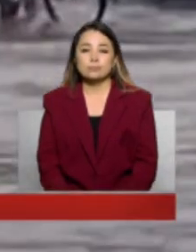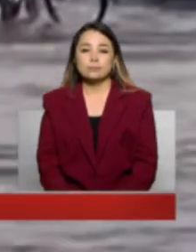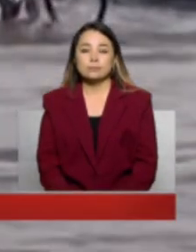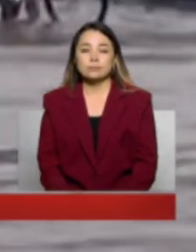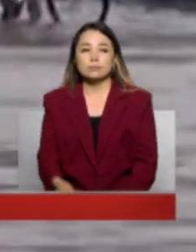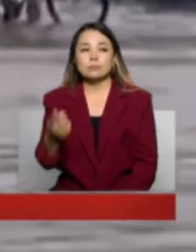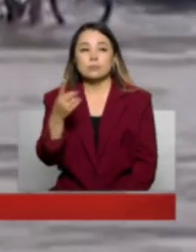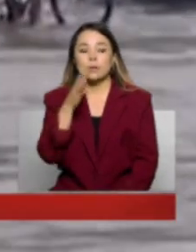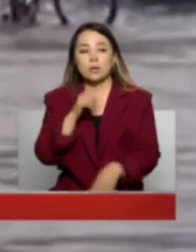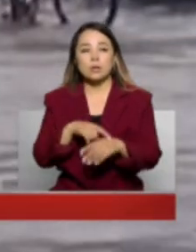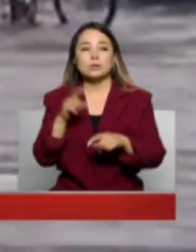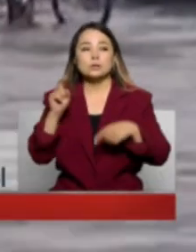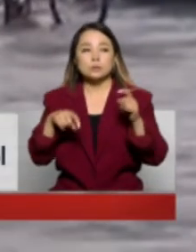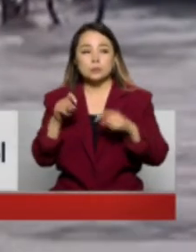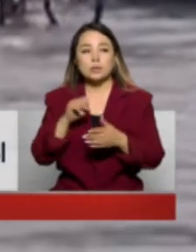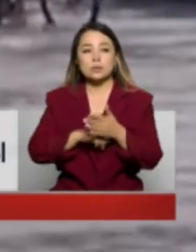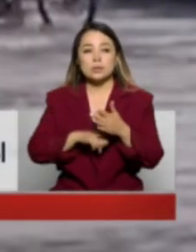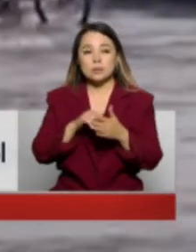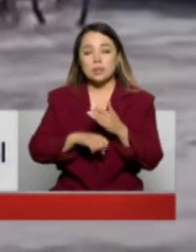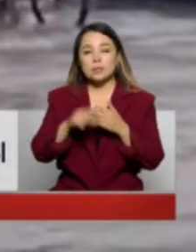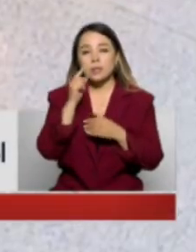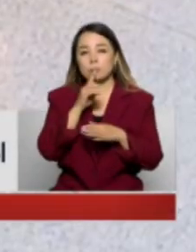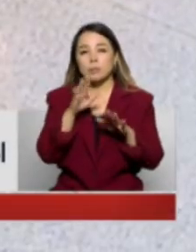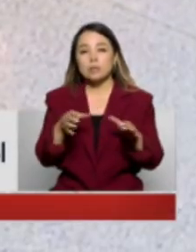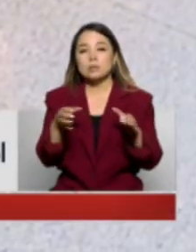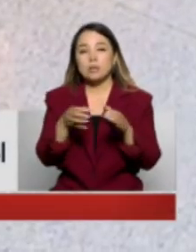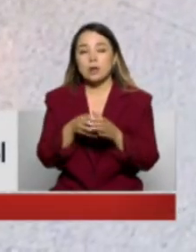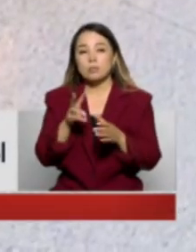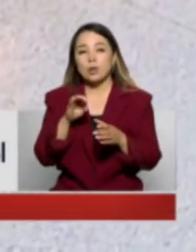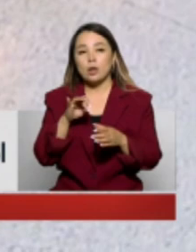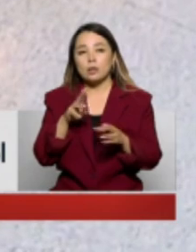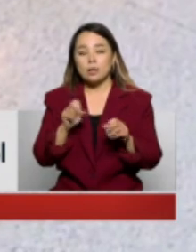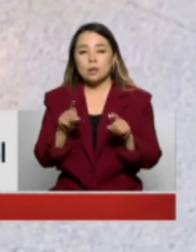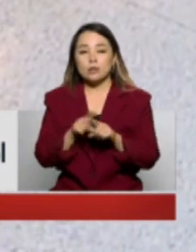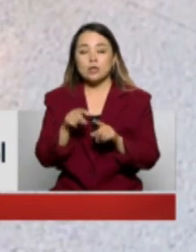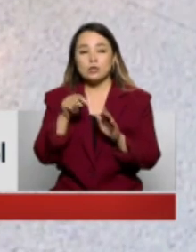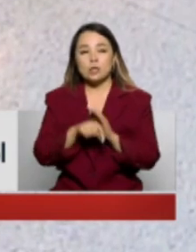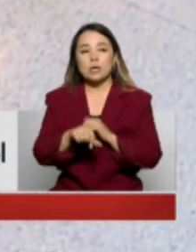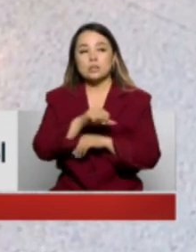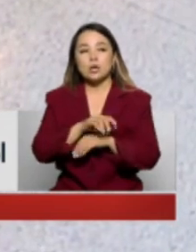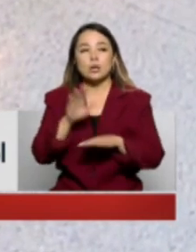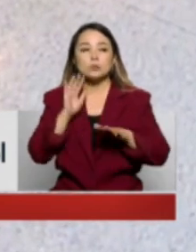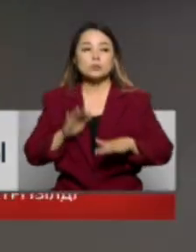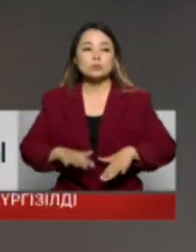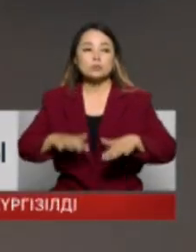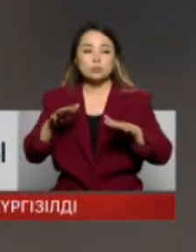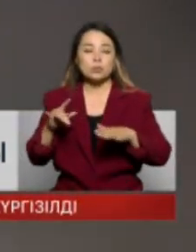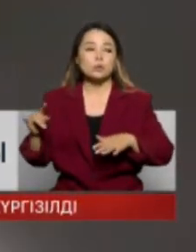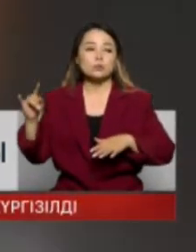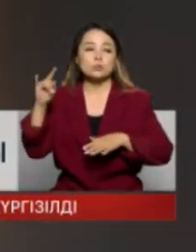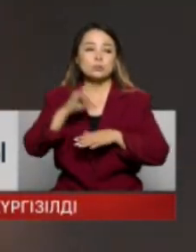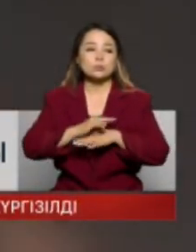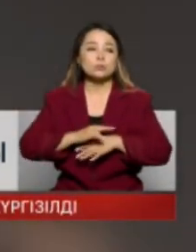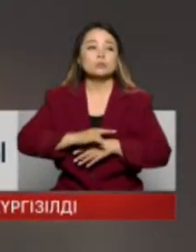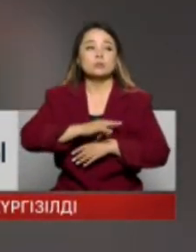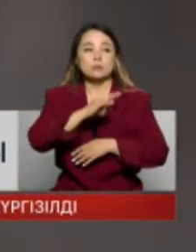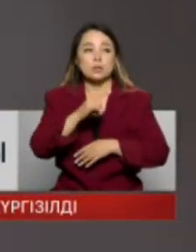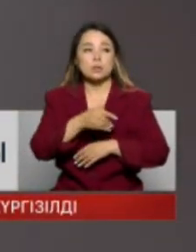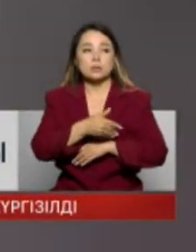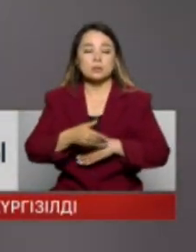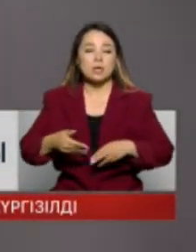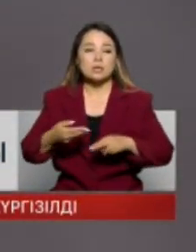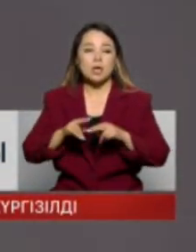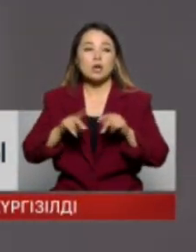Бір сағат тоқтамай жүзен жауынның кесірінен Испанияның Пальма-де-Майорка әуежайының іші сырты суға толды. Ұшып қону жолағындағы су зеден